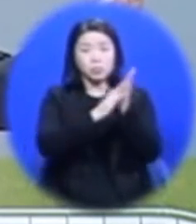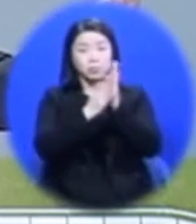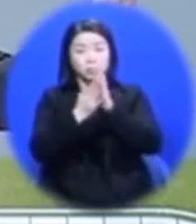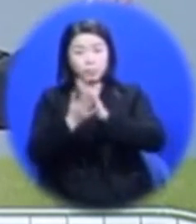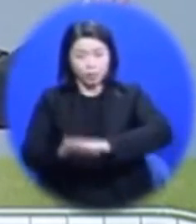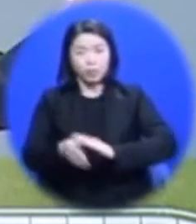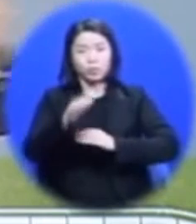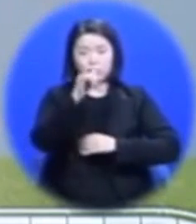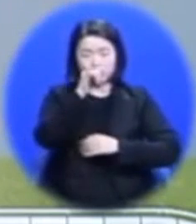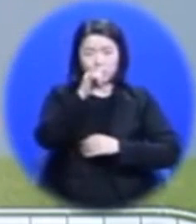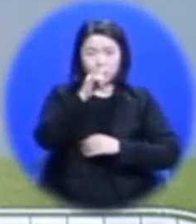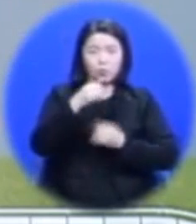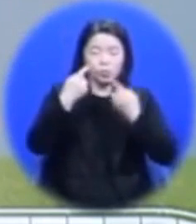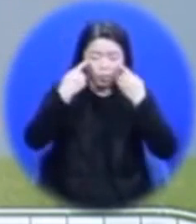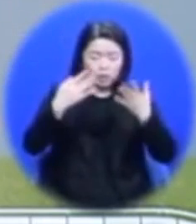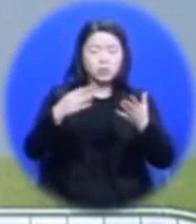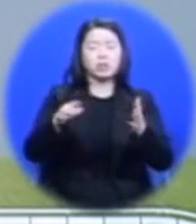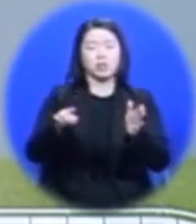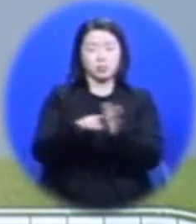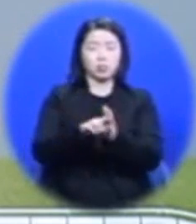사실이라고 믿어요.